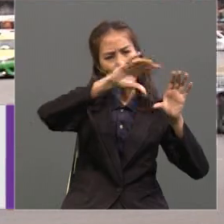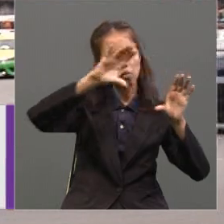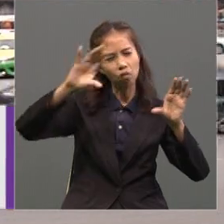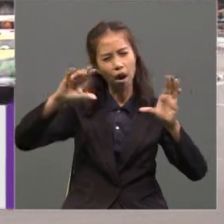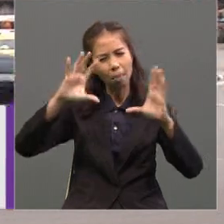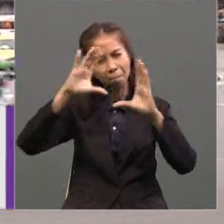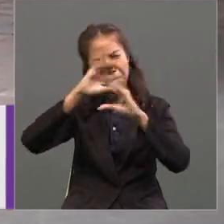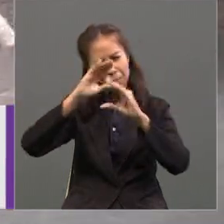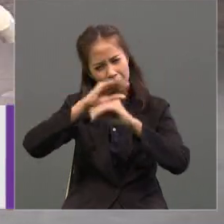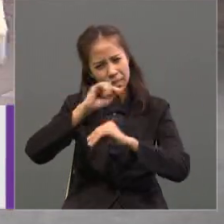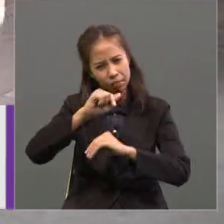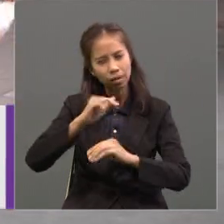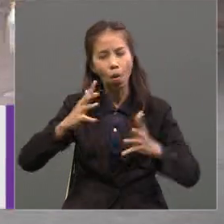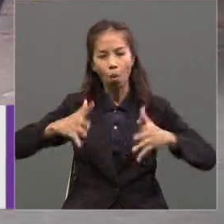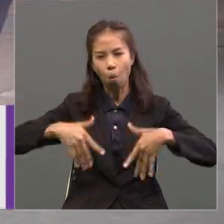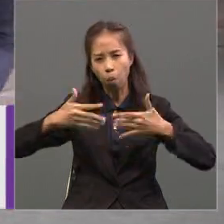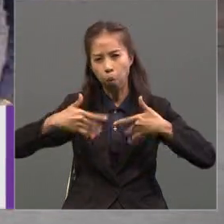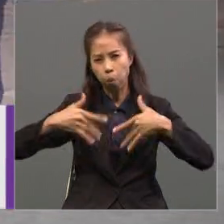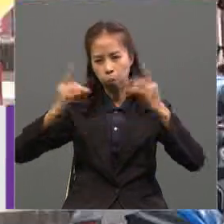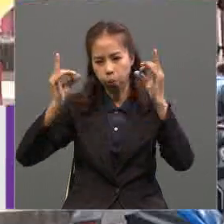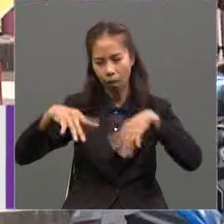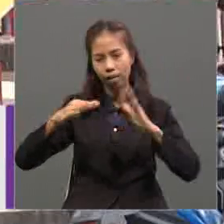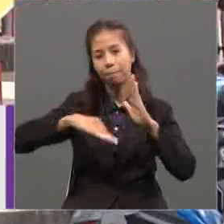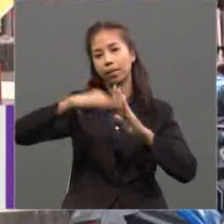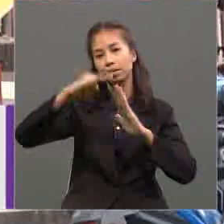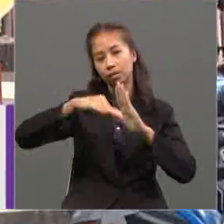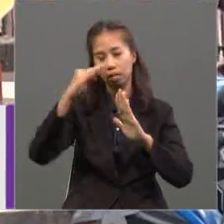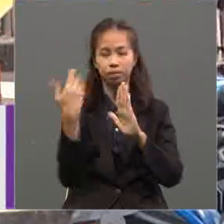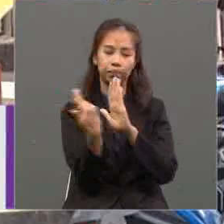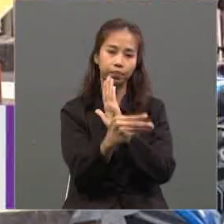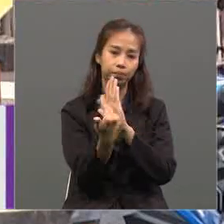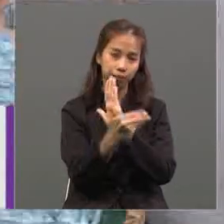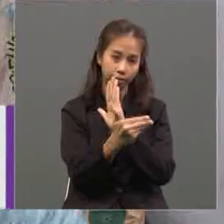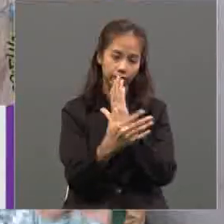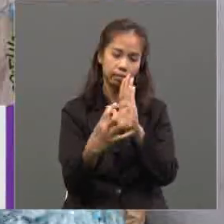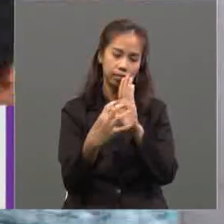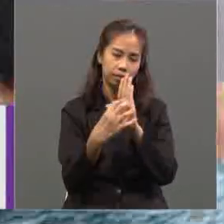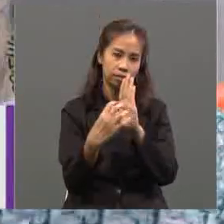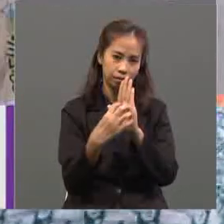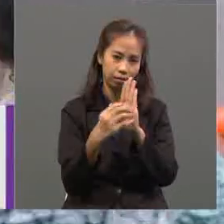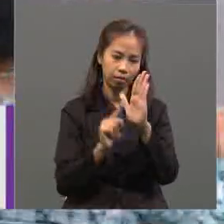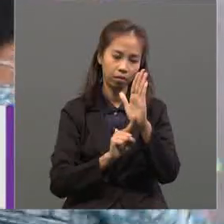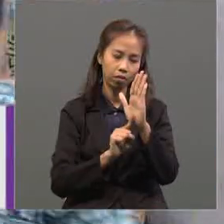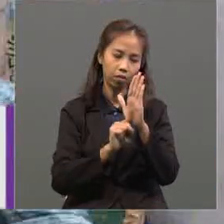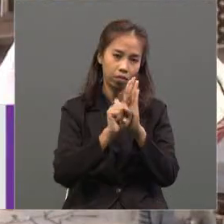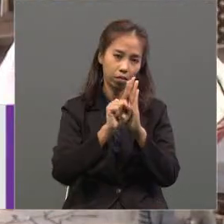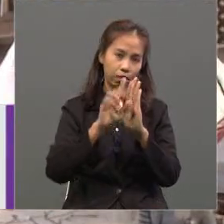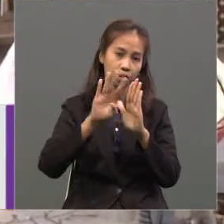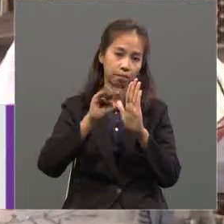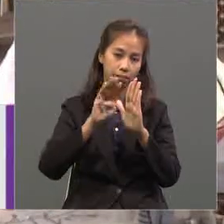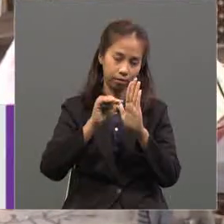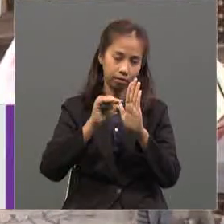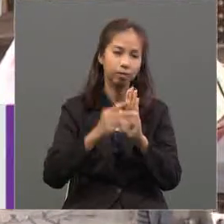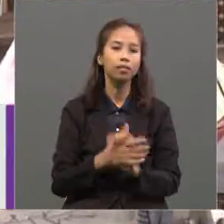กลางวันแล้วก็มีอากาศร้อนจัดบางแห่งในภาคเหนือภาคตะวันออกเฉียงเหนือและภาคกลางอุณหภูมิสูงสุดอยู่ที่ 40